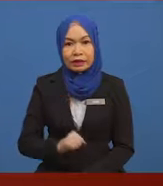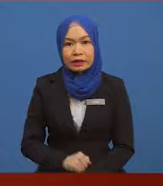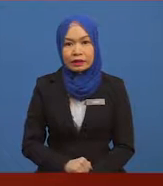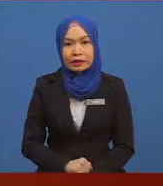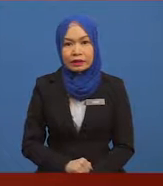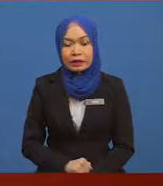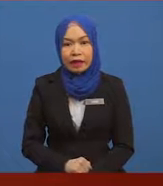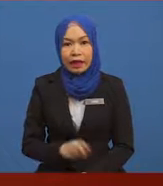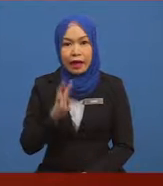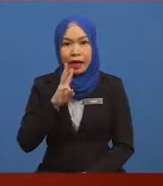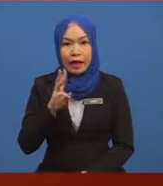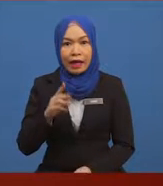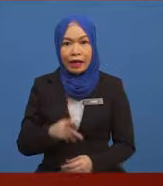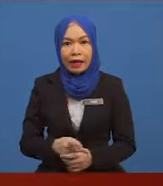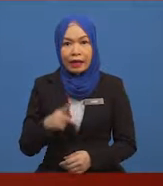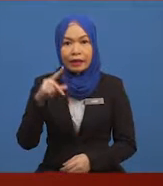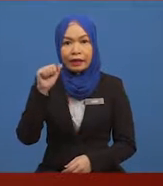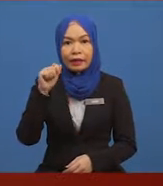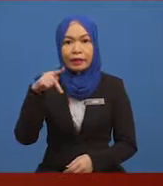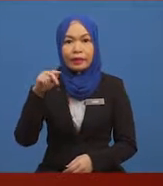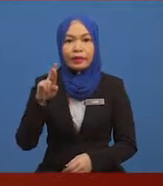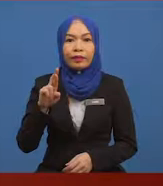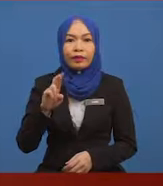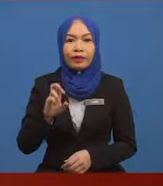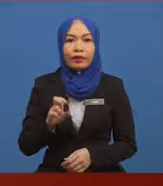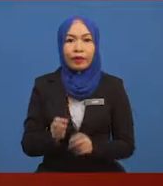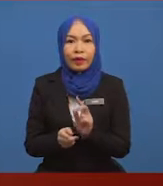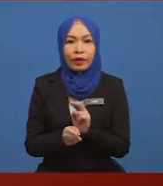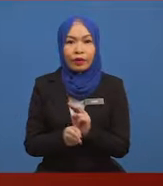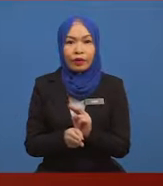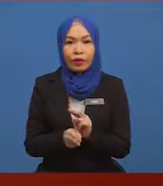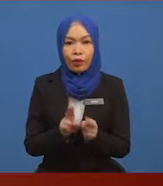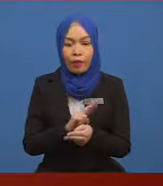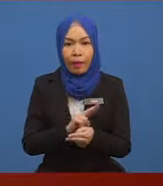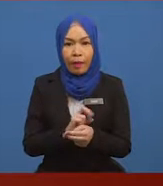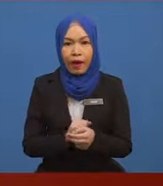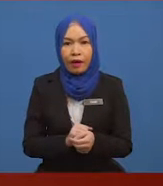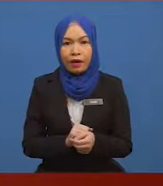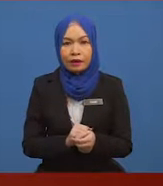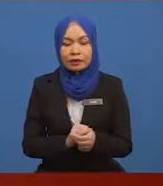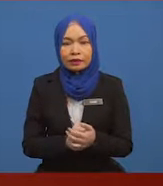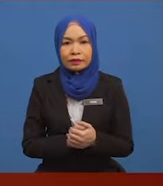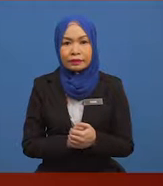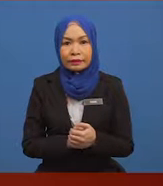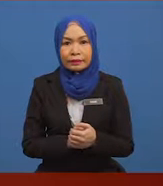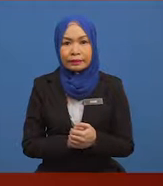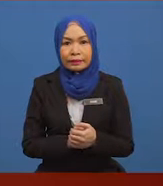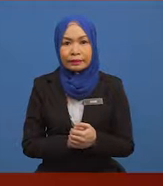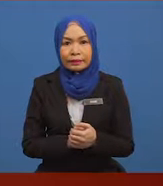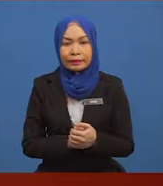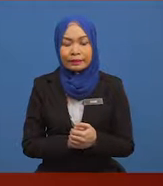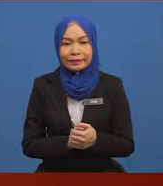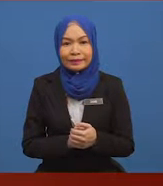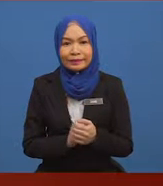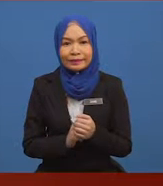Suhu akhir adalah pada 35 darjah Celsius. Air kapur juga